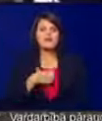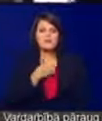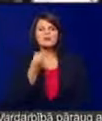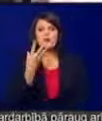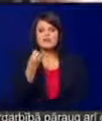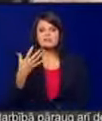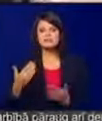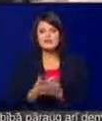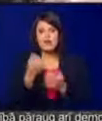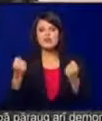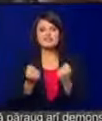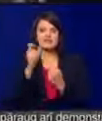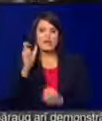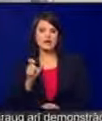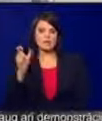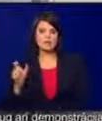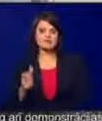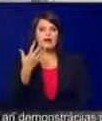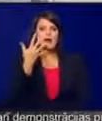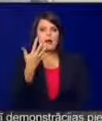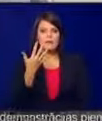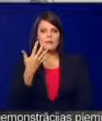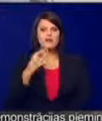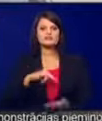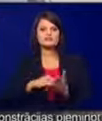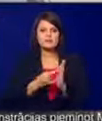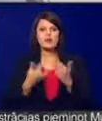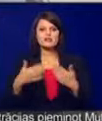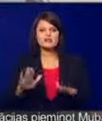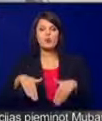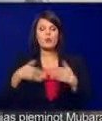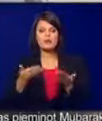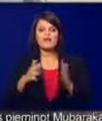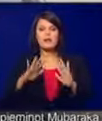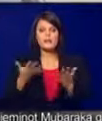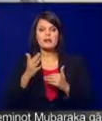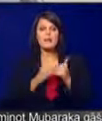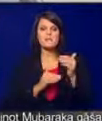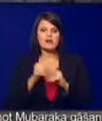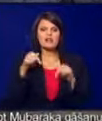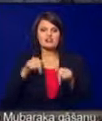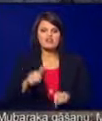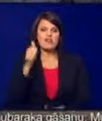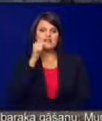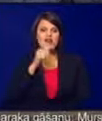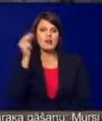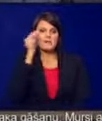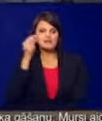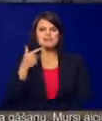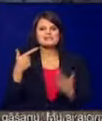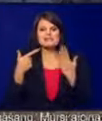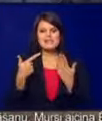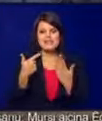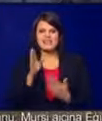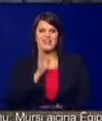15 jaunas darbinieces, 5 projekts jau ir devis, bet praksi šeit iziet vēl 7 sievietes.